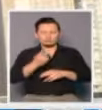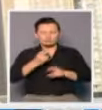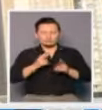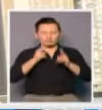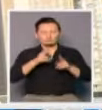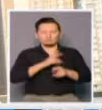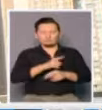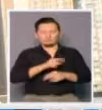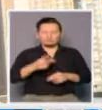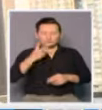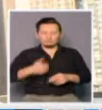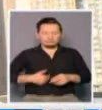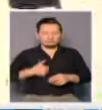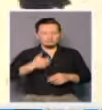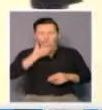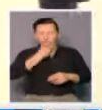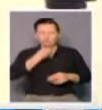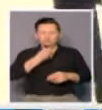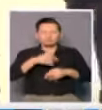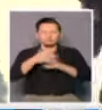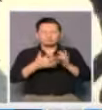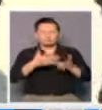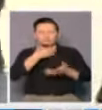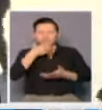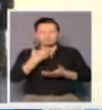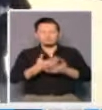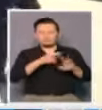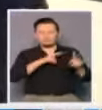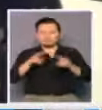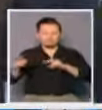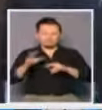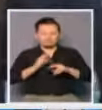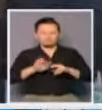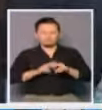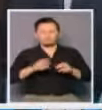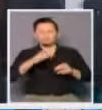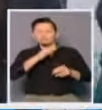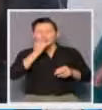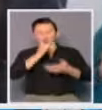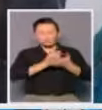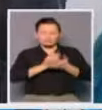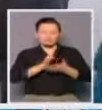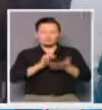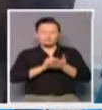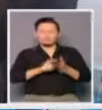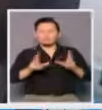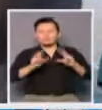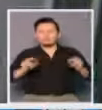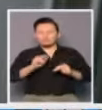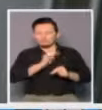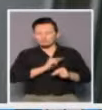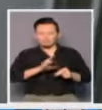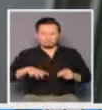столицу. Он с восхищением рассматривал новые красивые здания города. Более половины своей жизни Нурмухамед Ата посвятил воспитанию